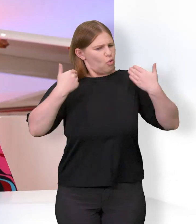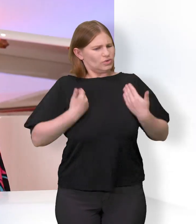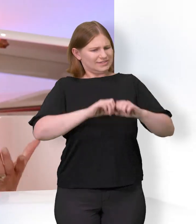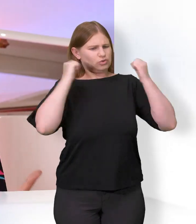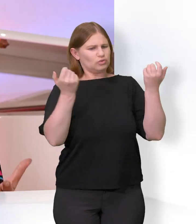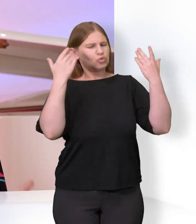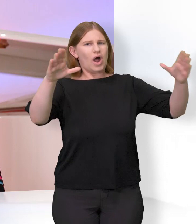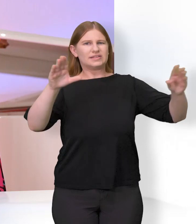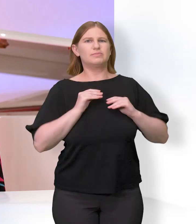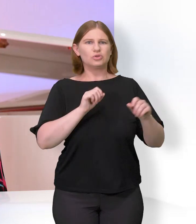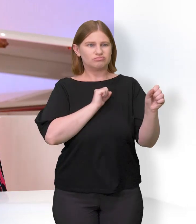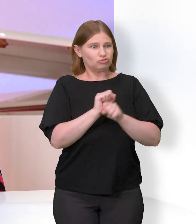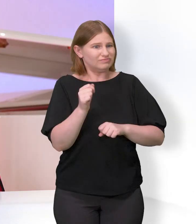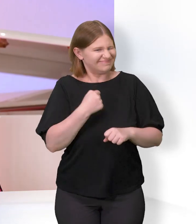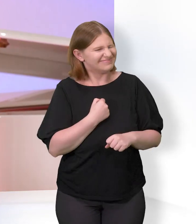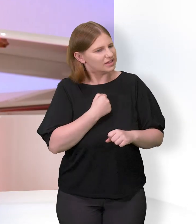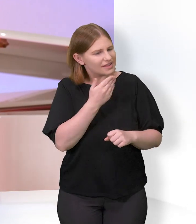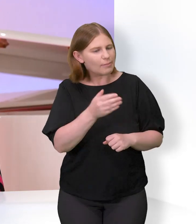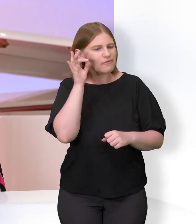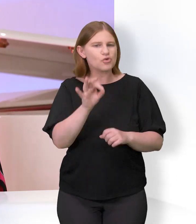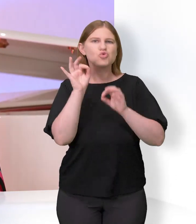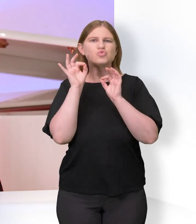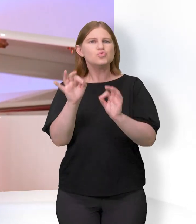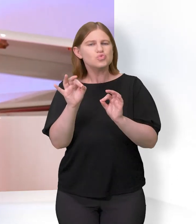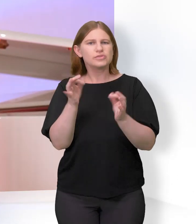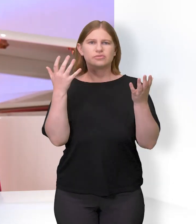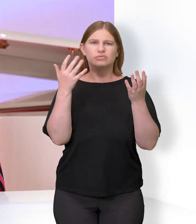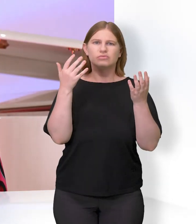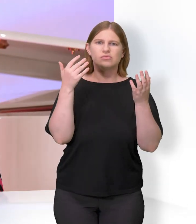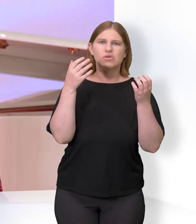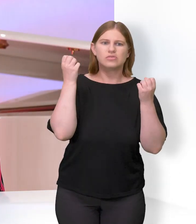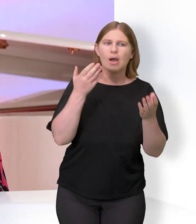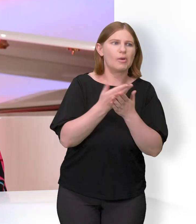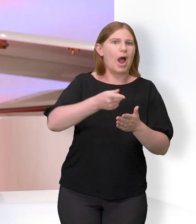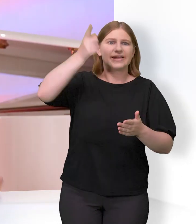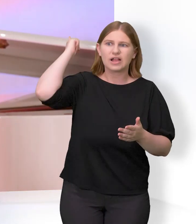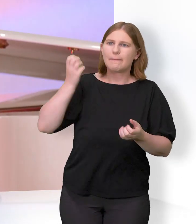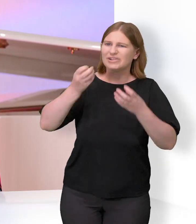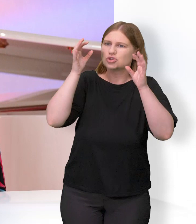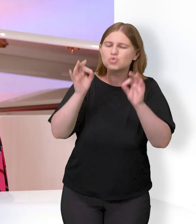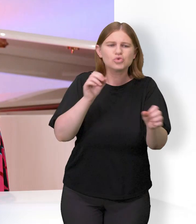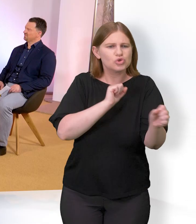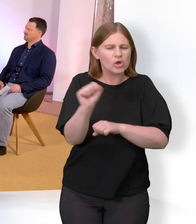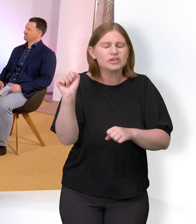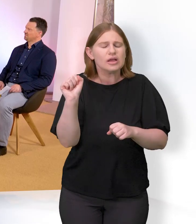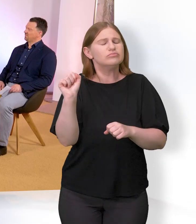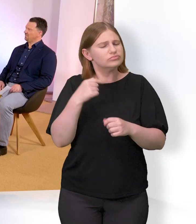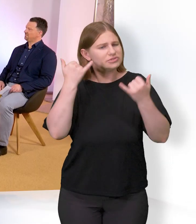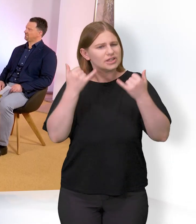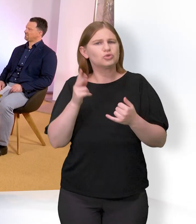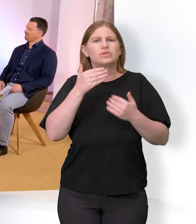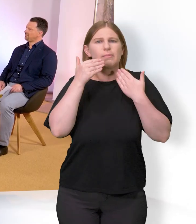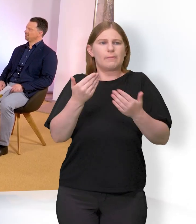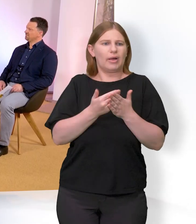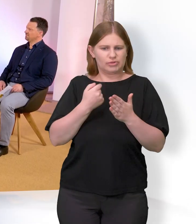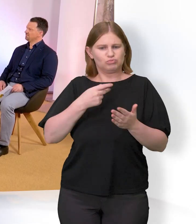Und ich bin aber dankbar für das Gute, was mir vielleicht vor einem Jahr passiert ist oder dass ich jetzt noch gehen kann oder